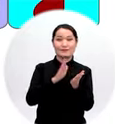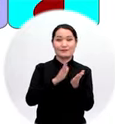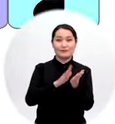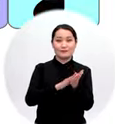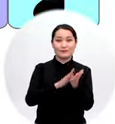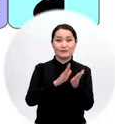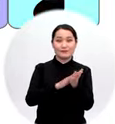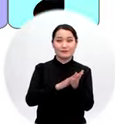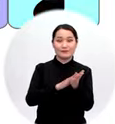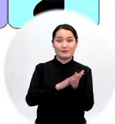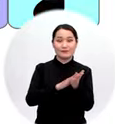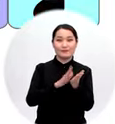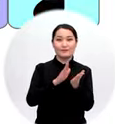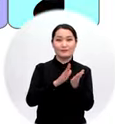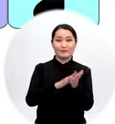И 1 2 3 1 2 3 1 2 3 1 2 3.